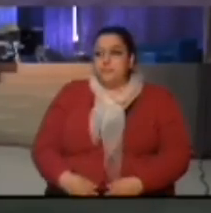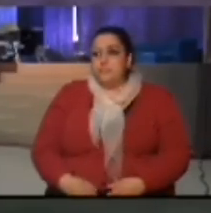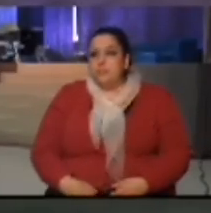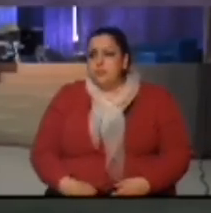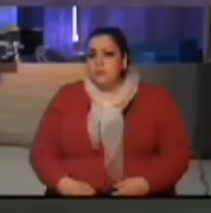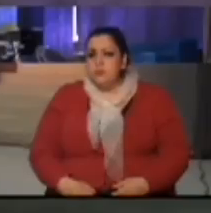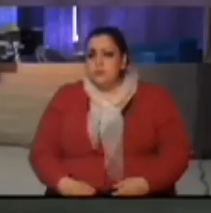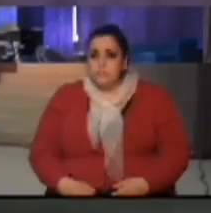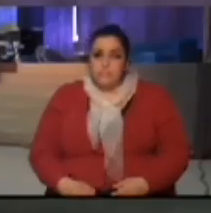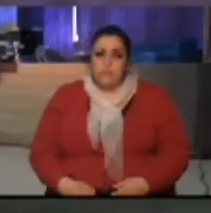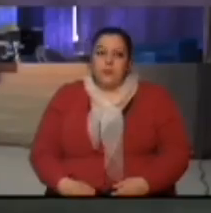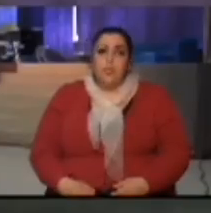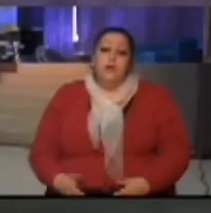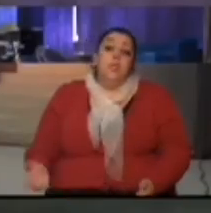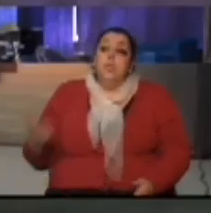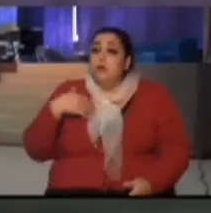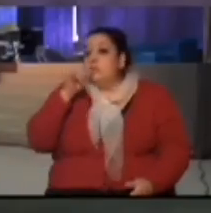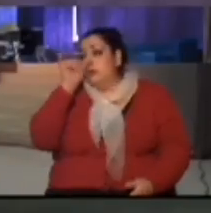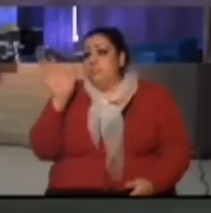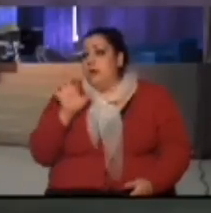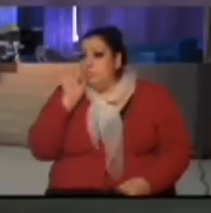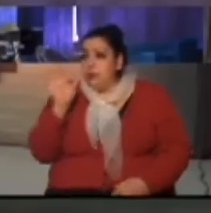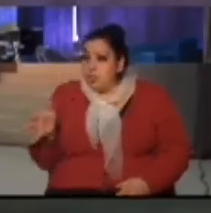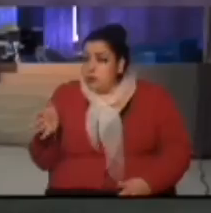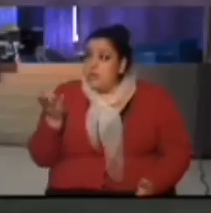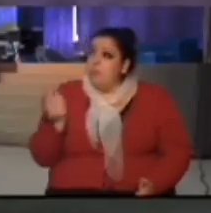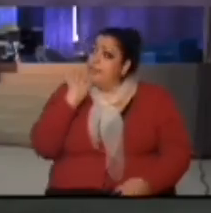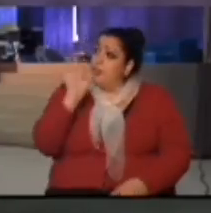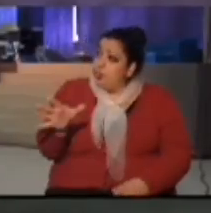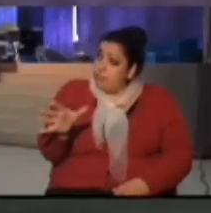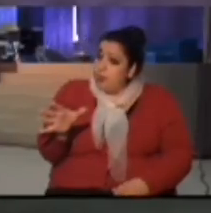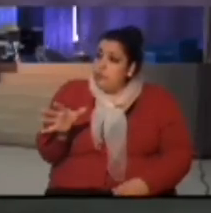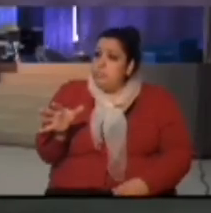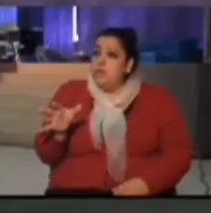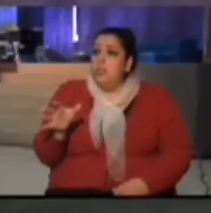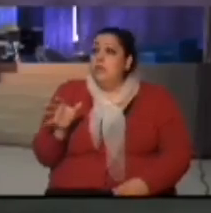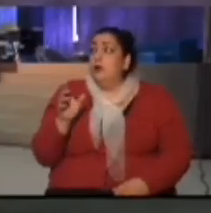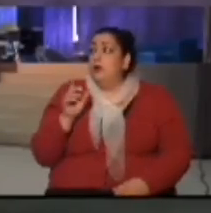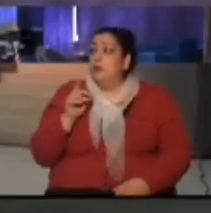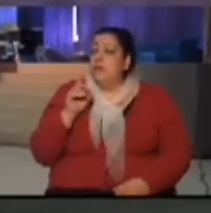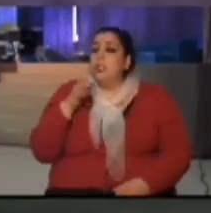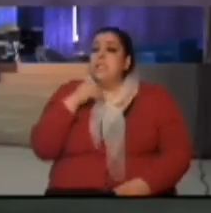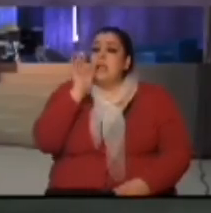Երբեմն մենք չենք կարողանում ներենք, կամ ասում ենք ներում ենք, բայց աշխատիր աշկից չերևաս։